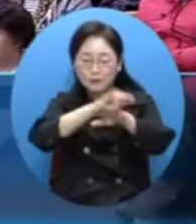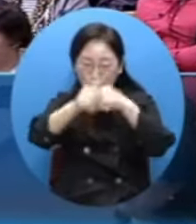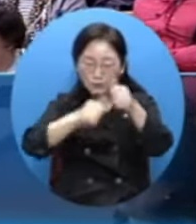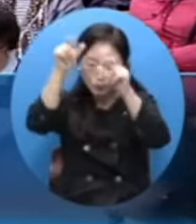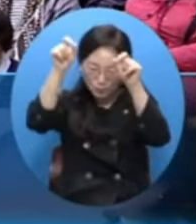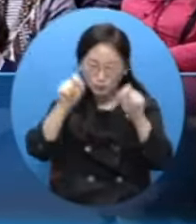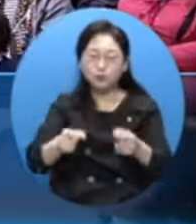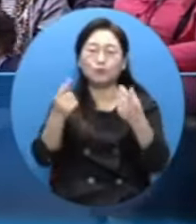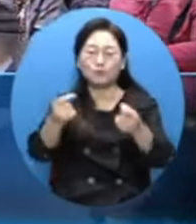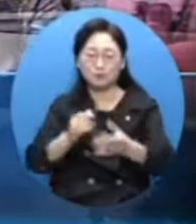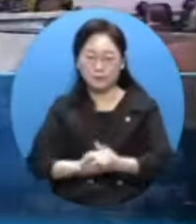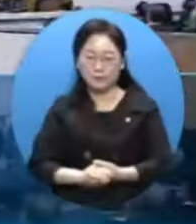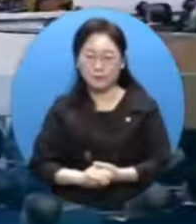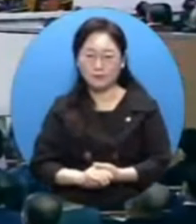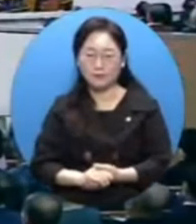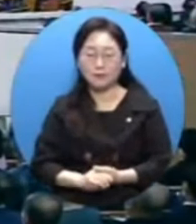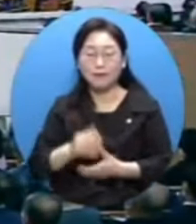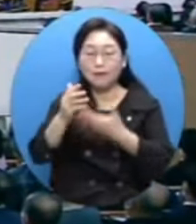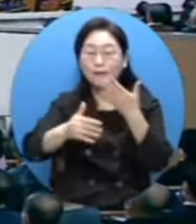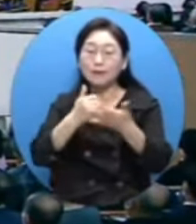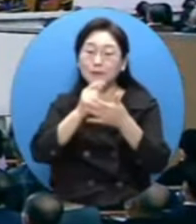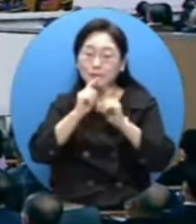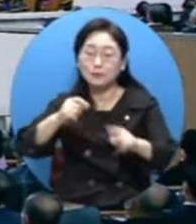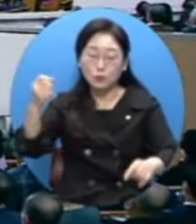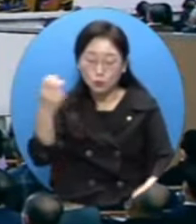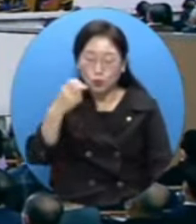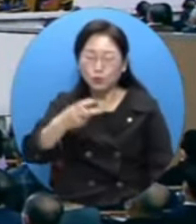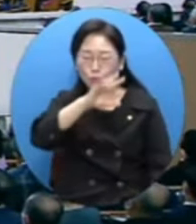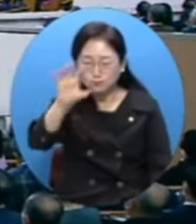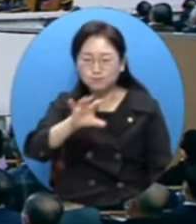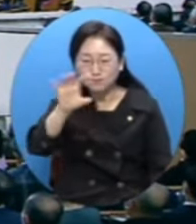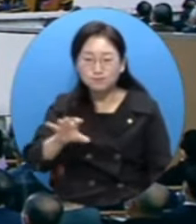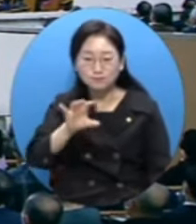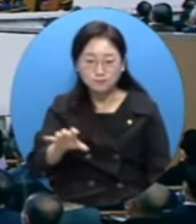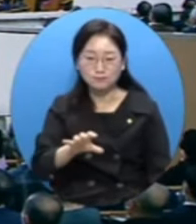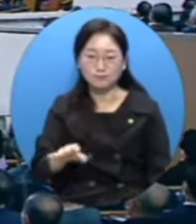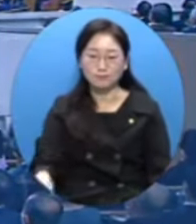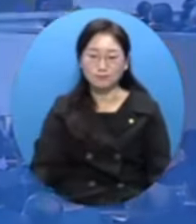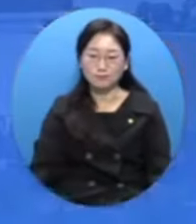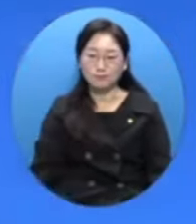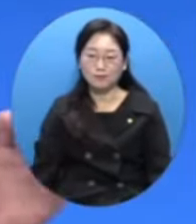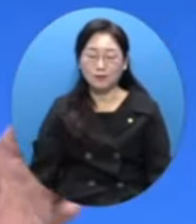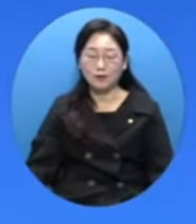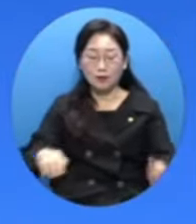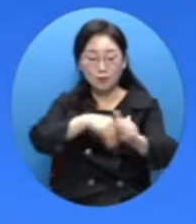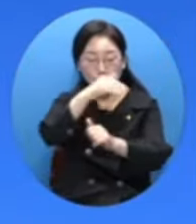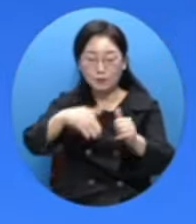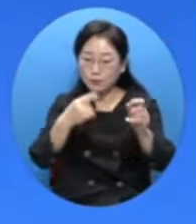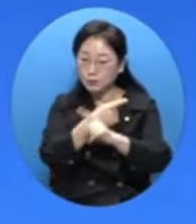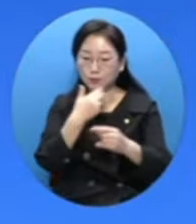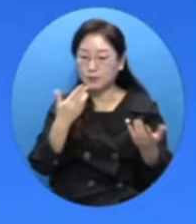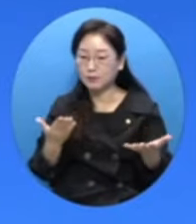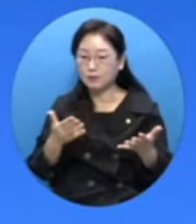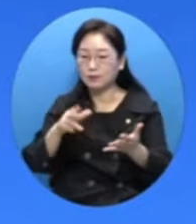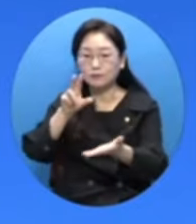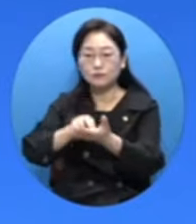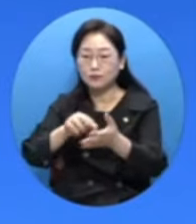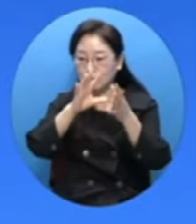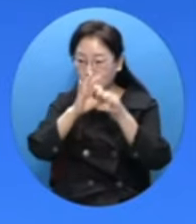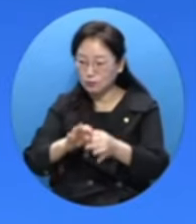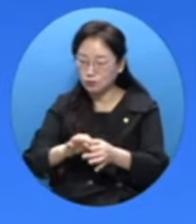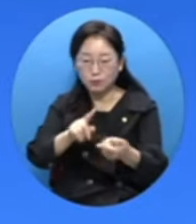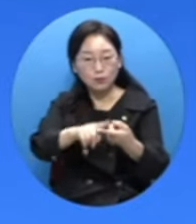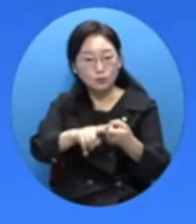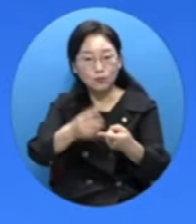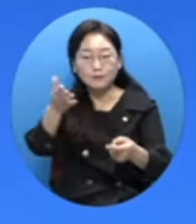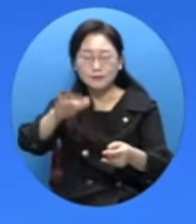같으리라. 말씀하시고 또 말씀하시고 또 말씀하셨습니다. 환경은 변하지 않고 문제는 계속 우리에게 있다고 할지라도 우리